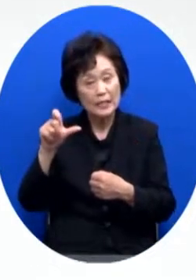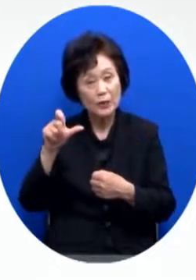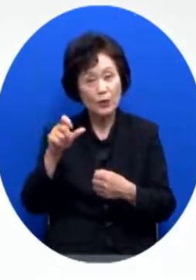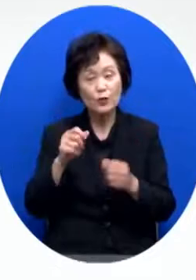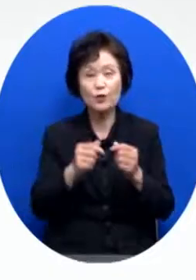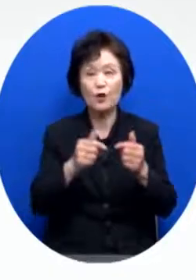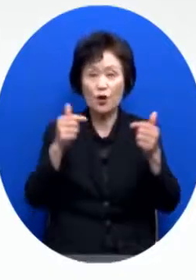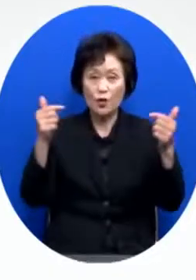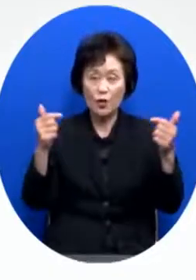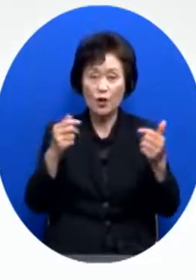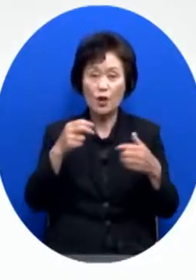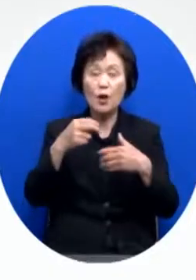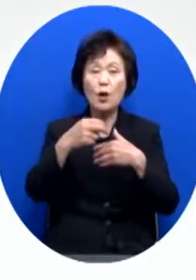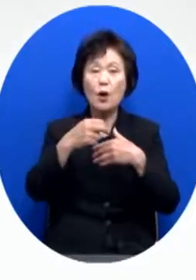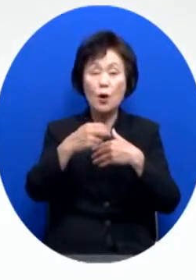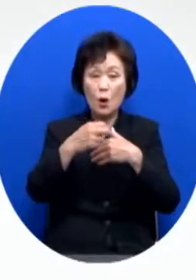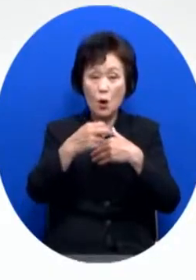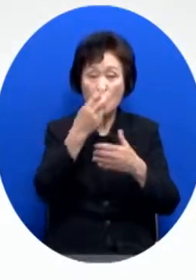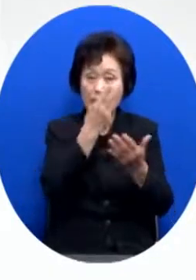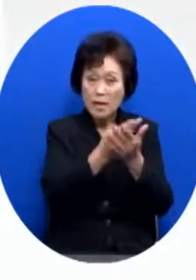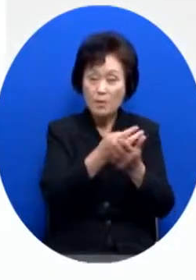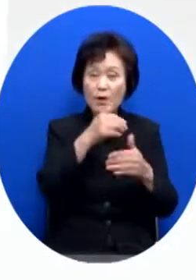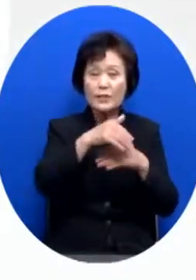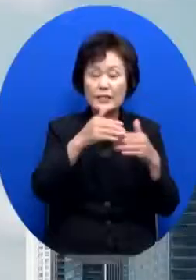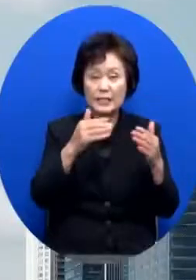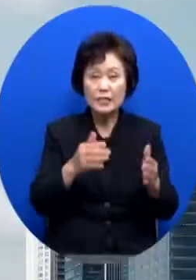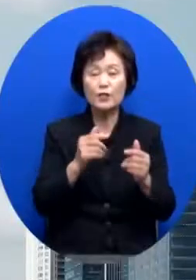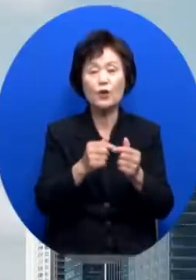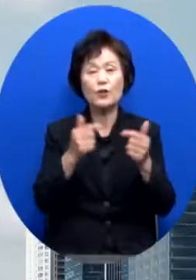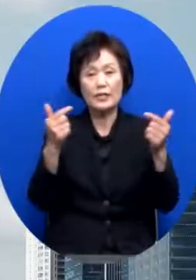약 900개를 추가로 확보할 것이라고 밝혔습니다.